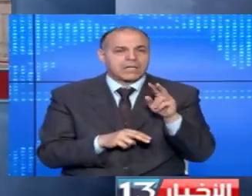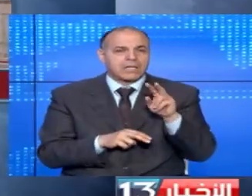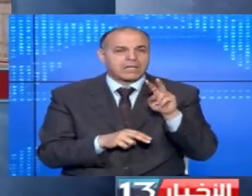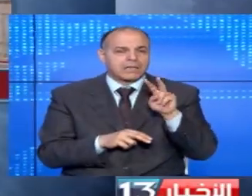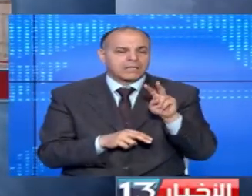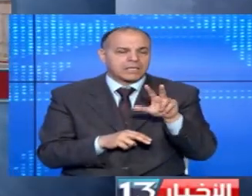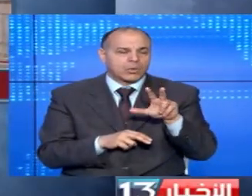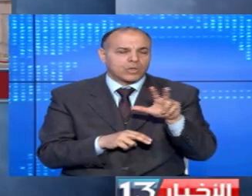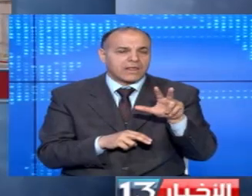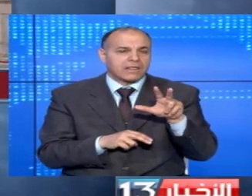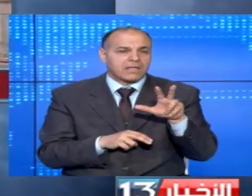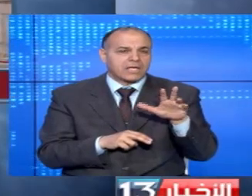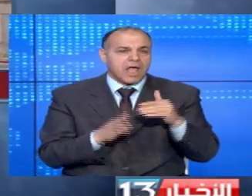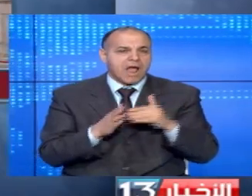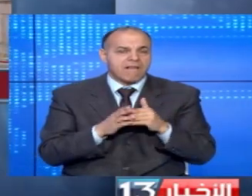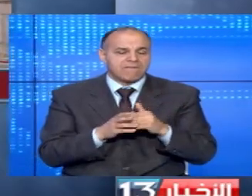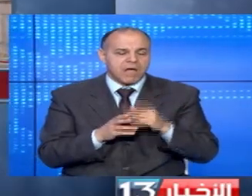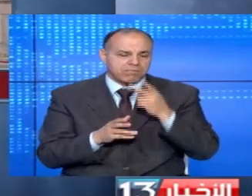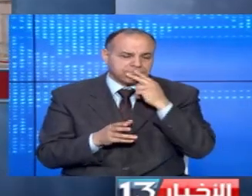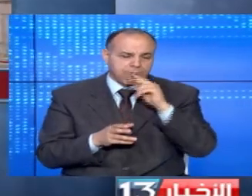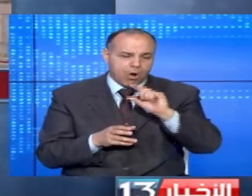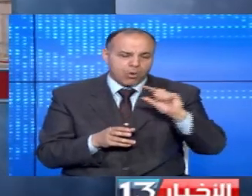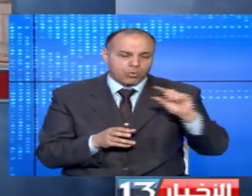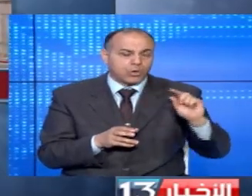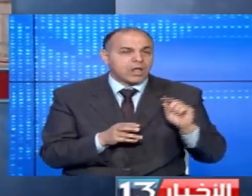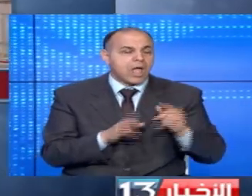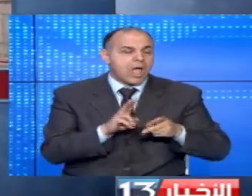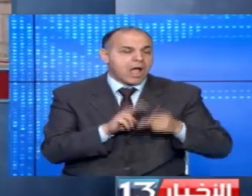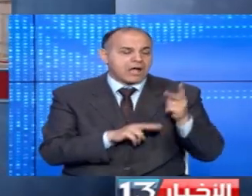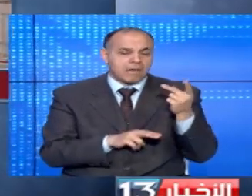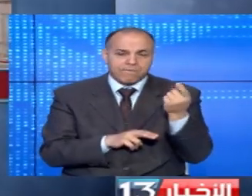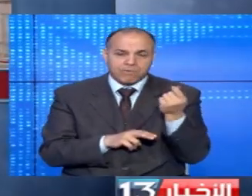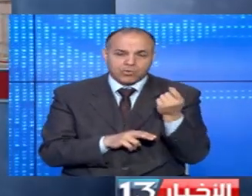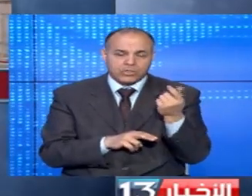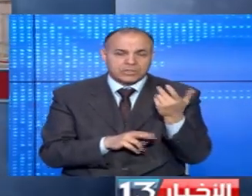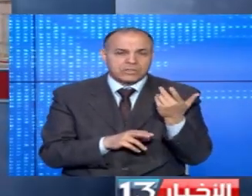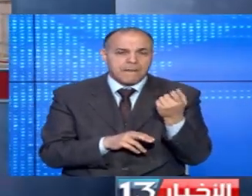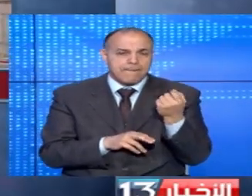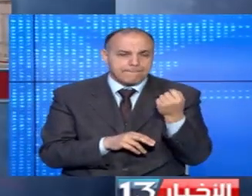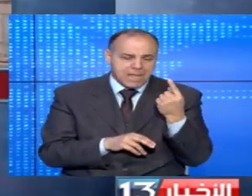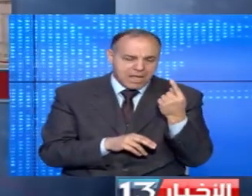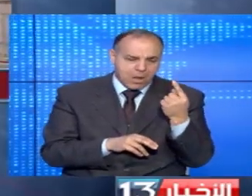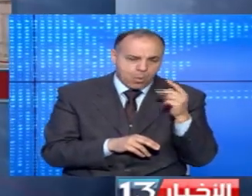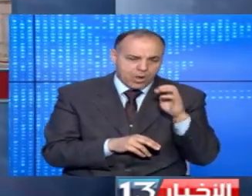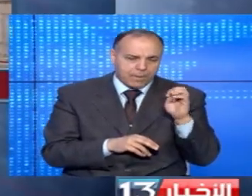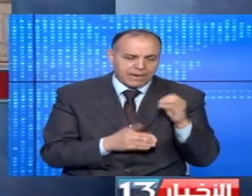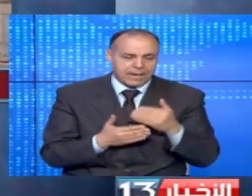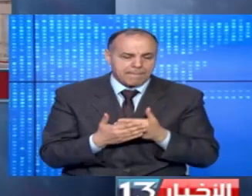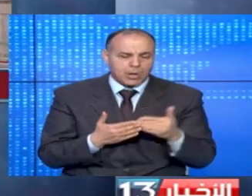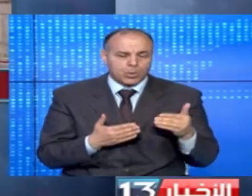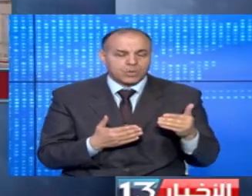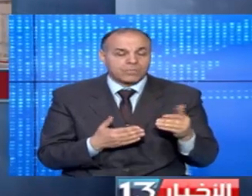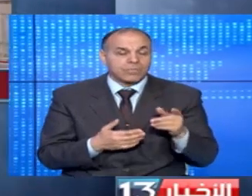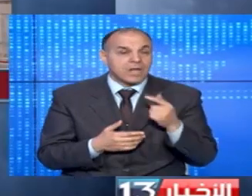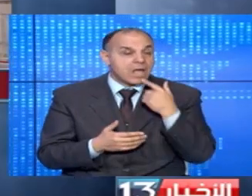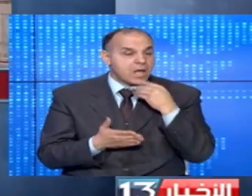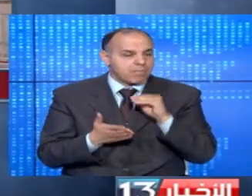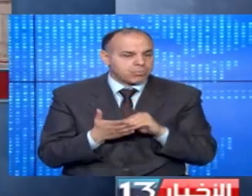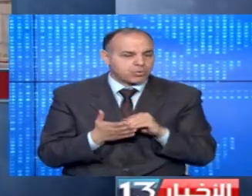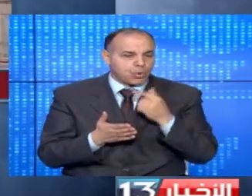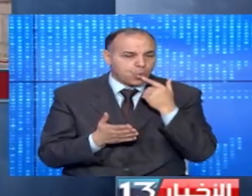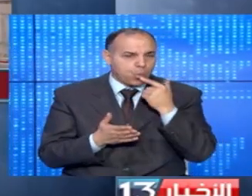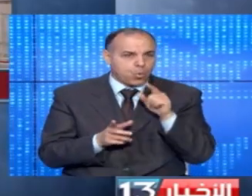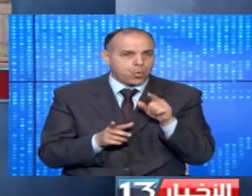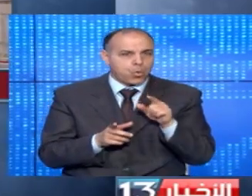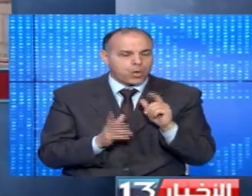وثلاثين الف علبه سجائر تفوق قيمتها الماليه مائه واربعين الف دينار مضيفه انه